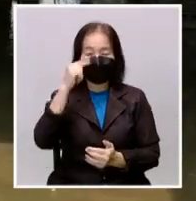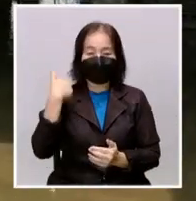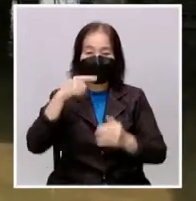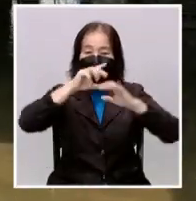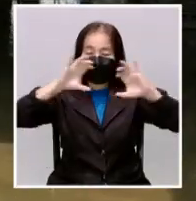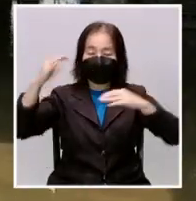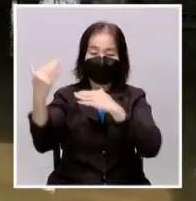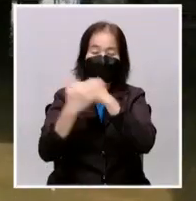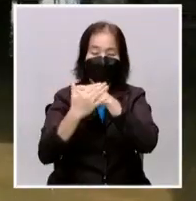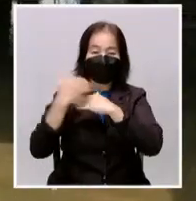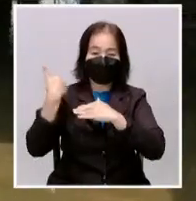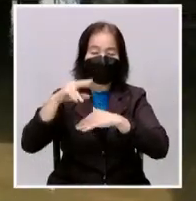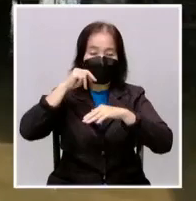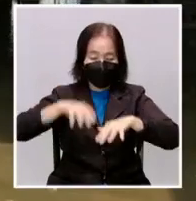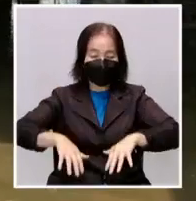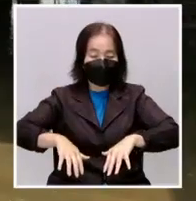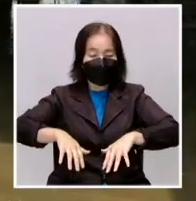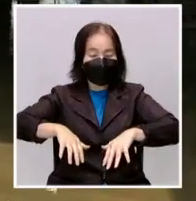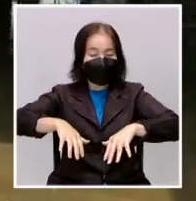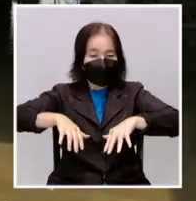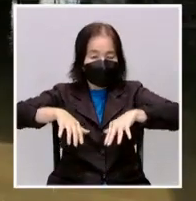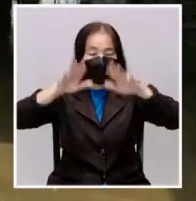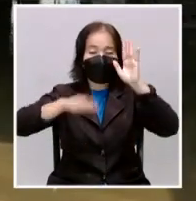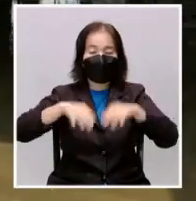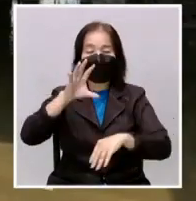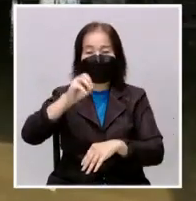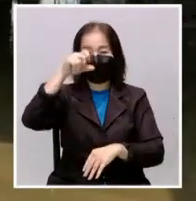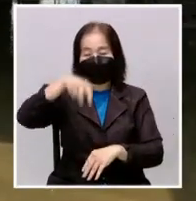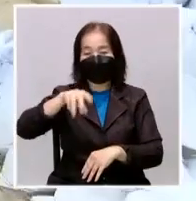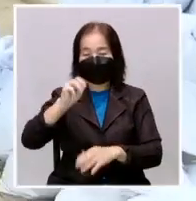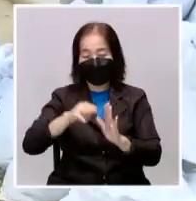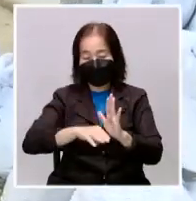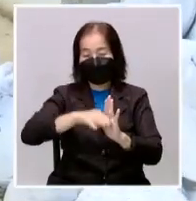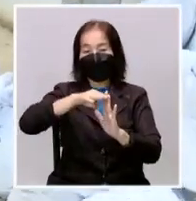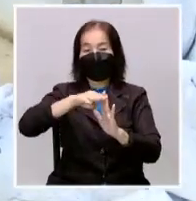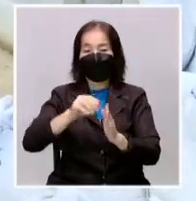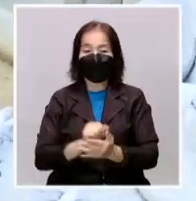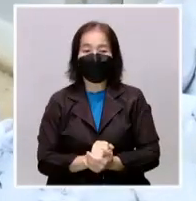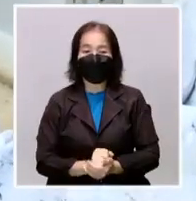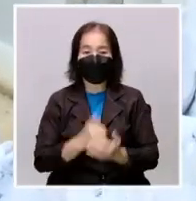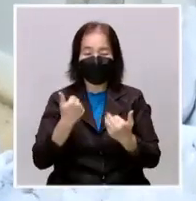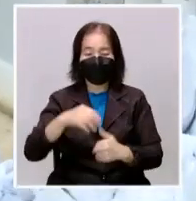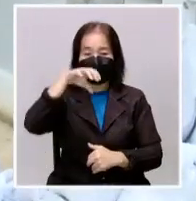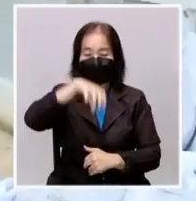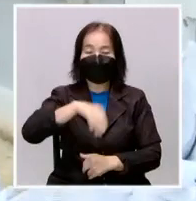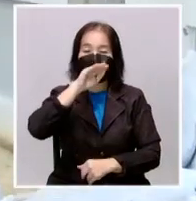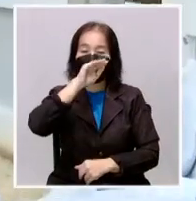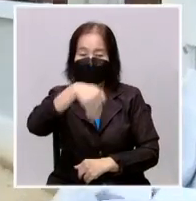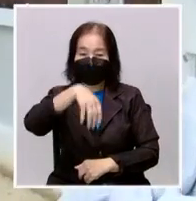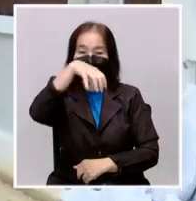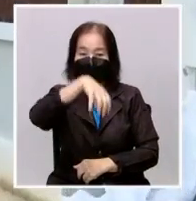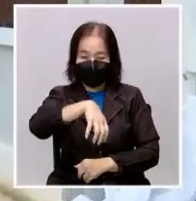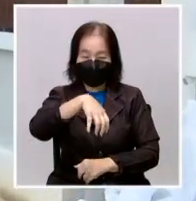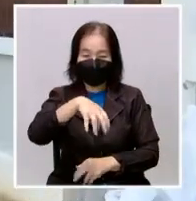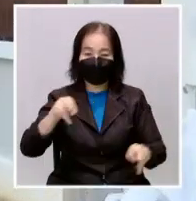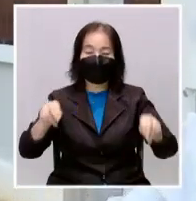แจ้งเตือนมาว่าระดับน้ำจะเพิ่มสูงขึ้นอีก50เซนติเมตรค่ะตลาดเทศบาลตำบลบางเลนอำเภอบางเลนจังหวัดน